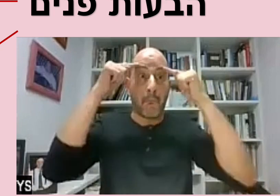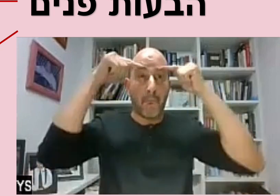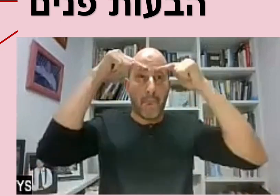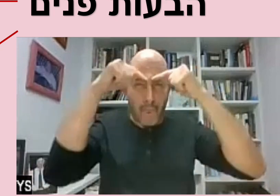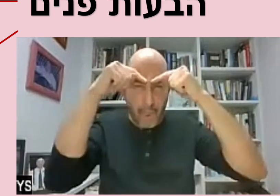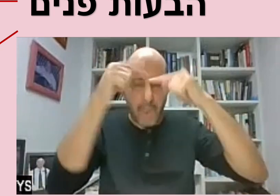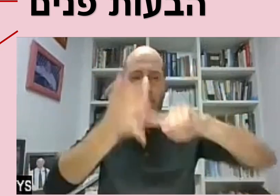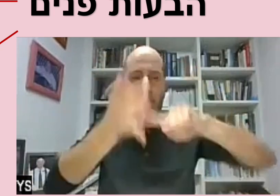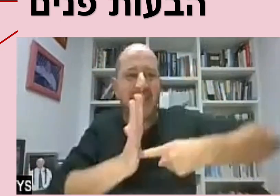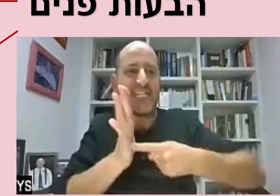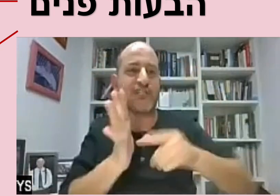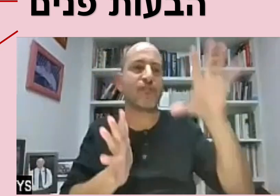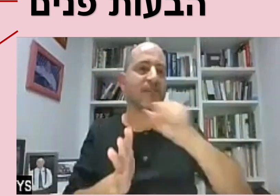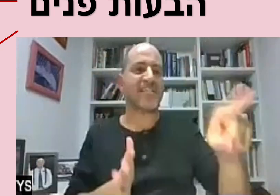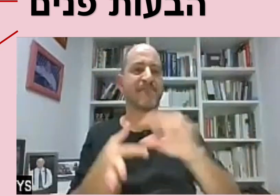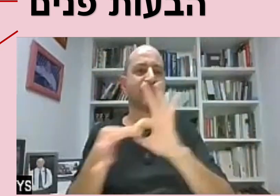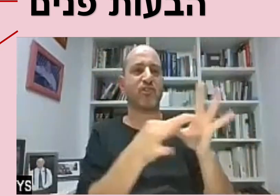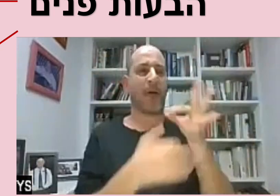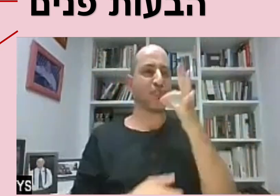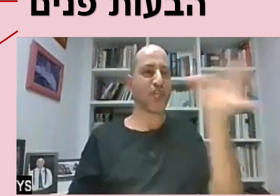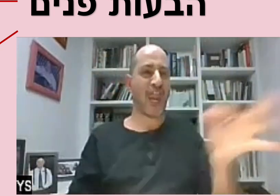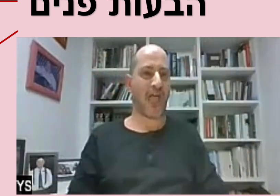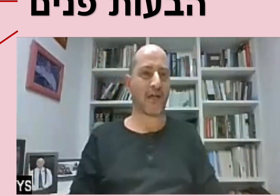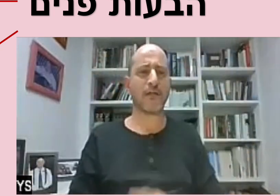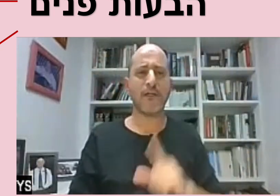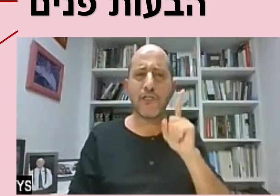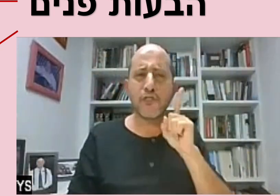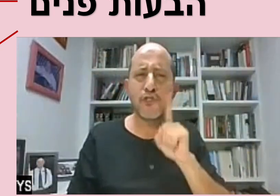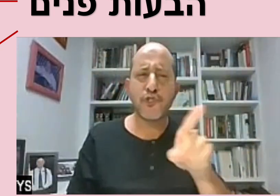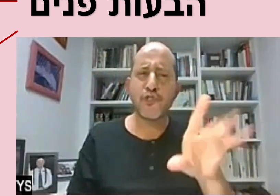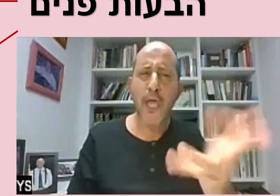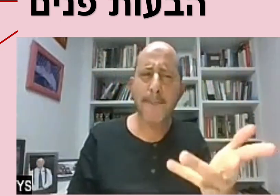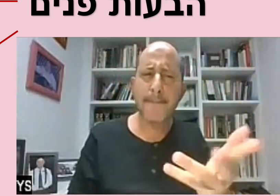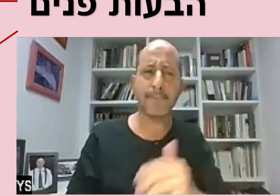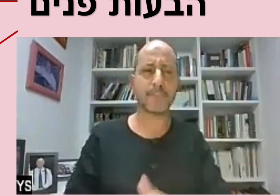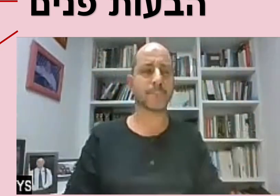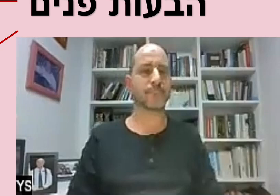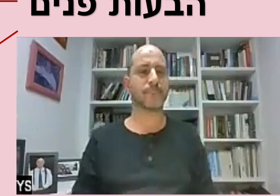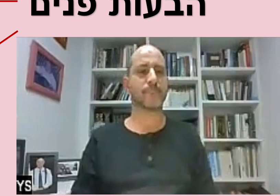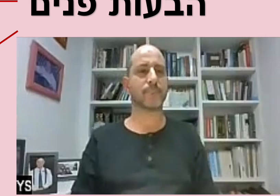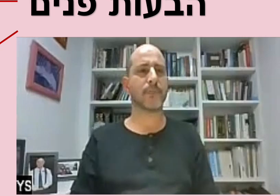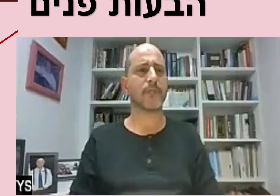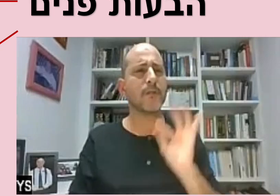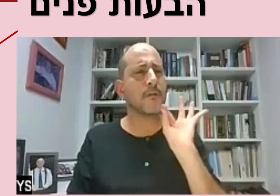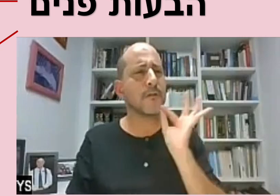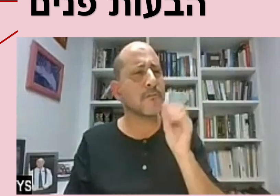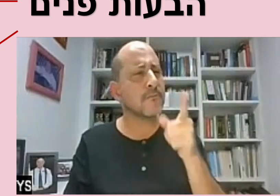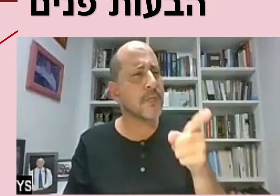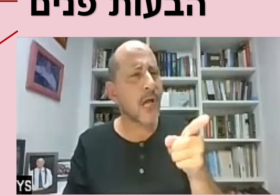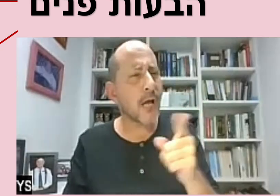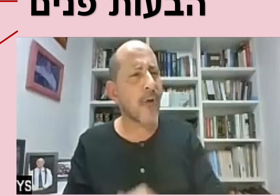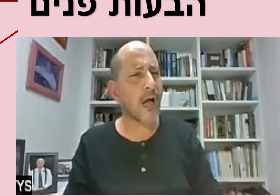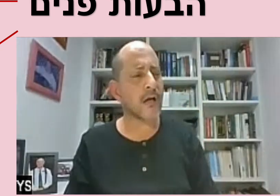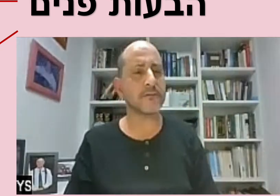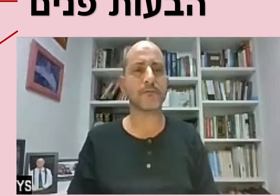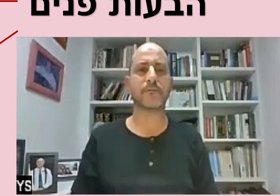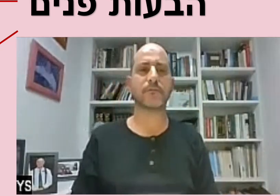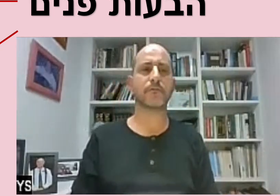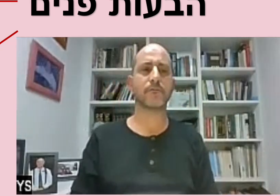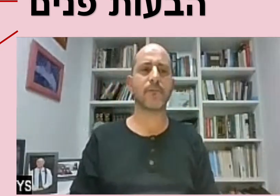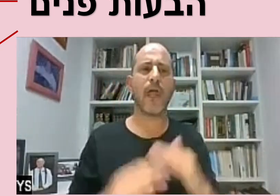מה? גבות, ברגע שהגבות למטה, אז מדגישים שזו שאלה. מה השם שלך? בן כמה